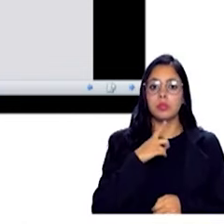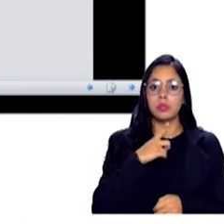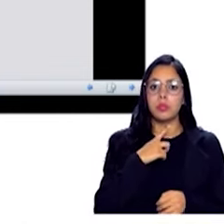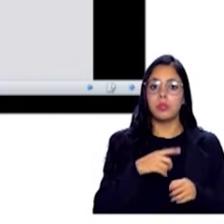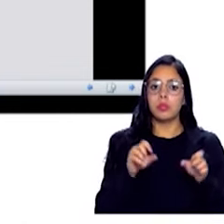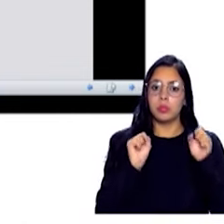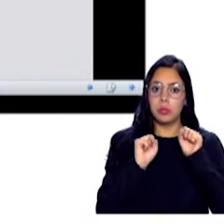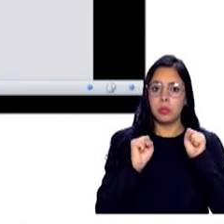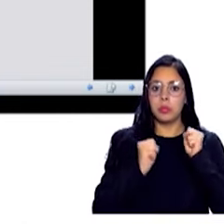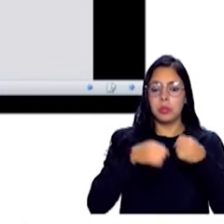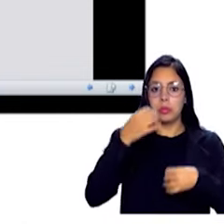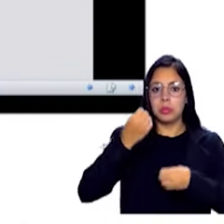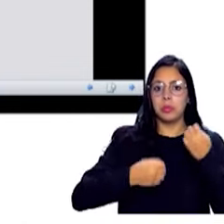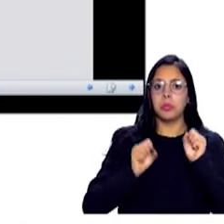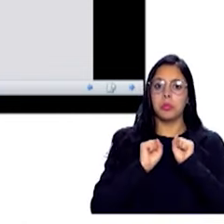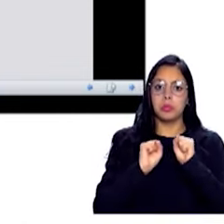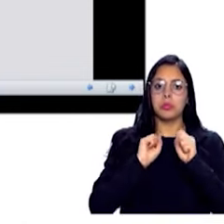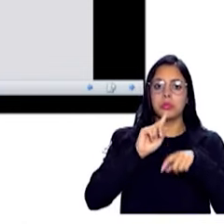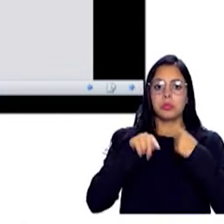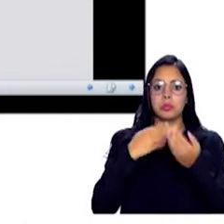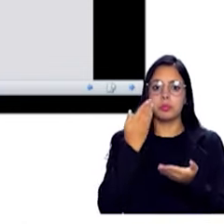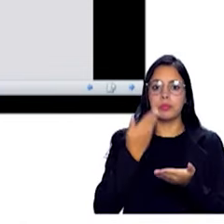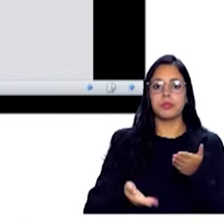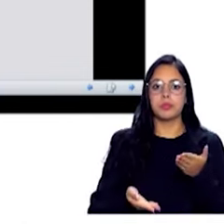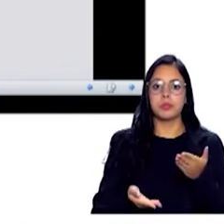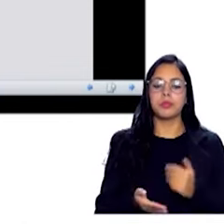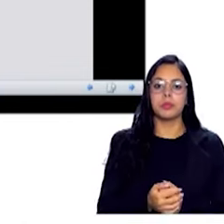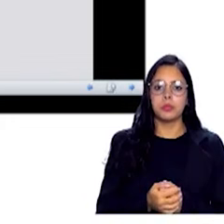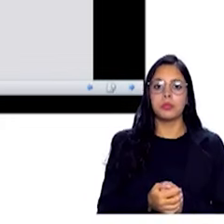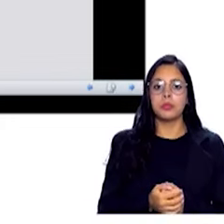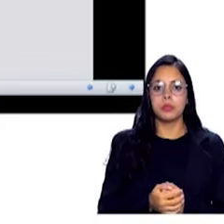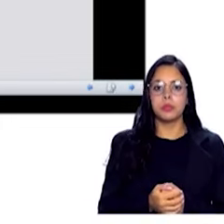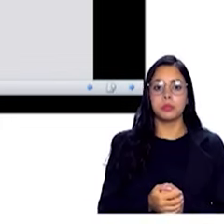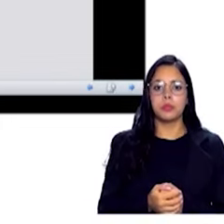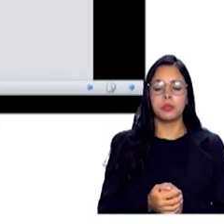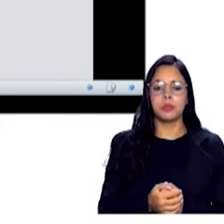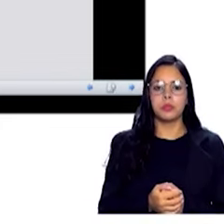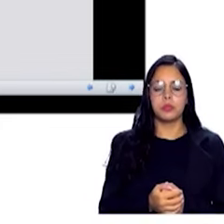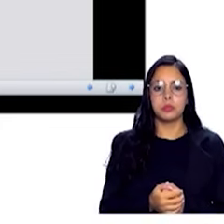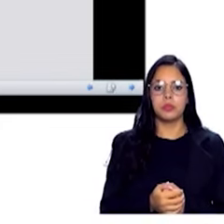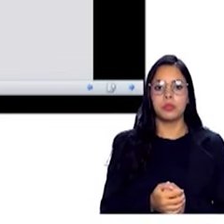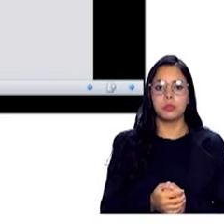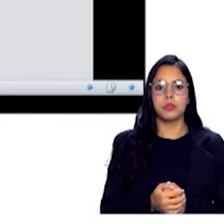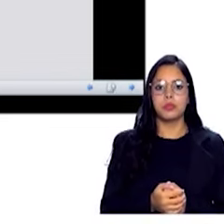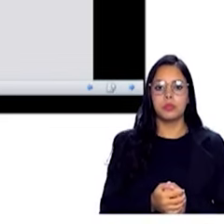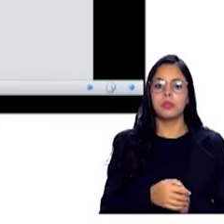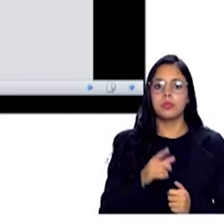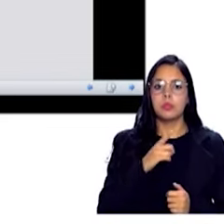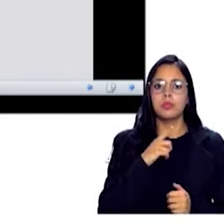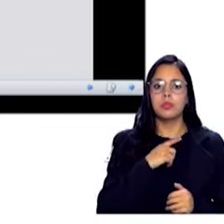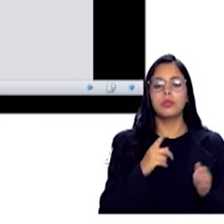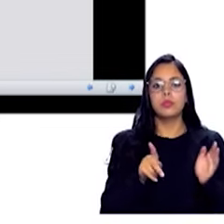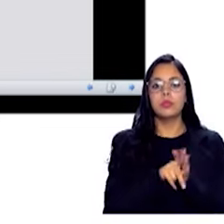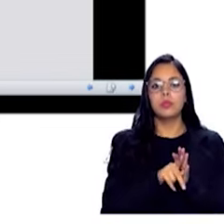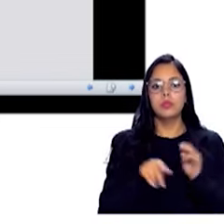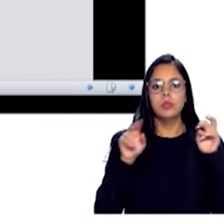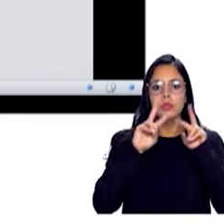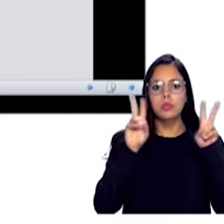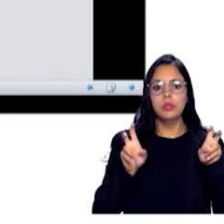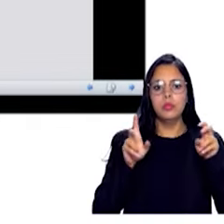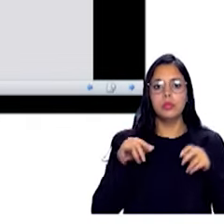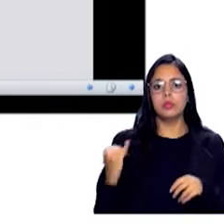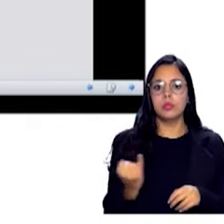dedicare una parte Della del mio intervento perché si tratta indubal di una delle novità importanti Della riforma del